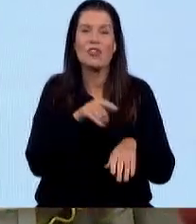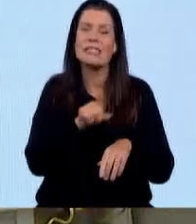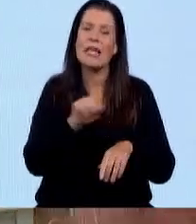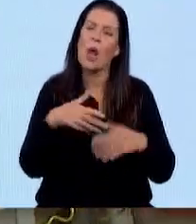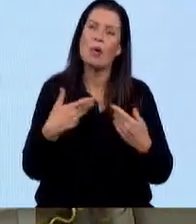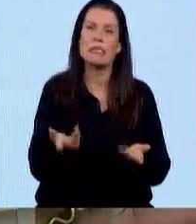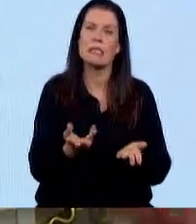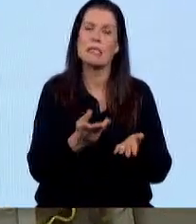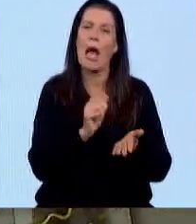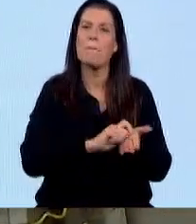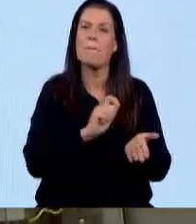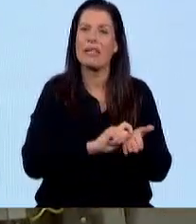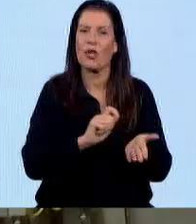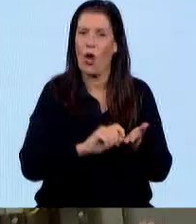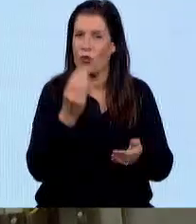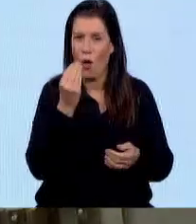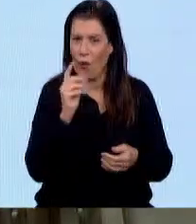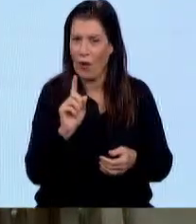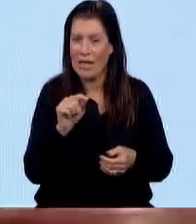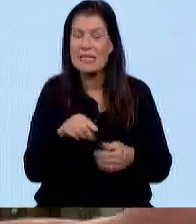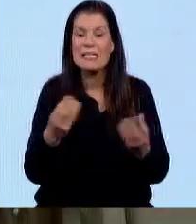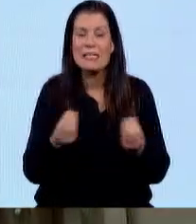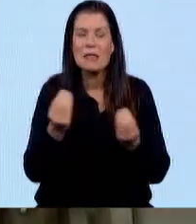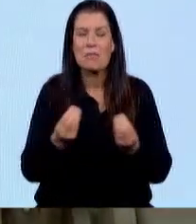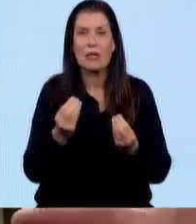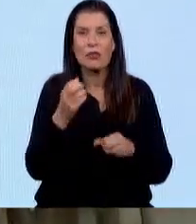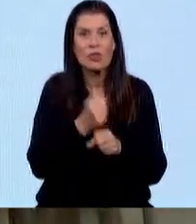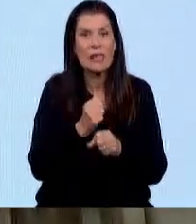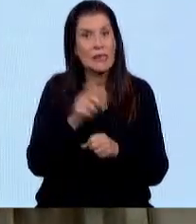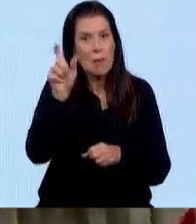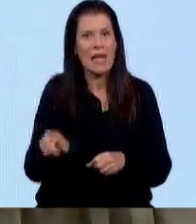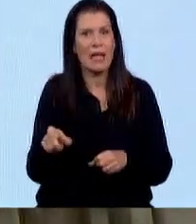שבן אדם עשה, יצר. פשוט אתה משחזר את זה, זה משהו אחר, זה פשוט...